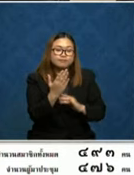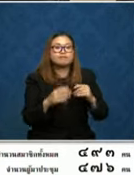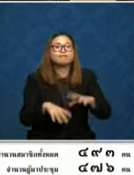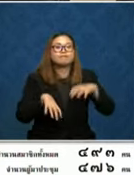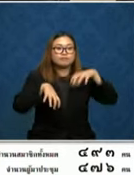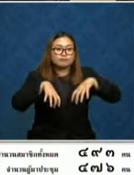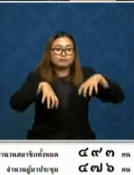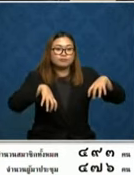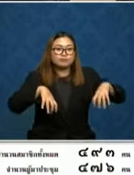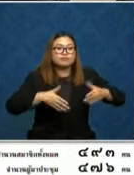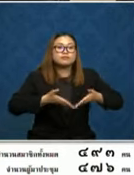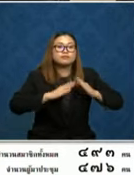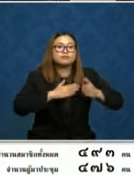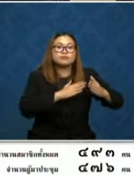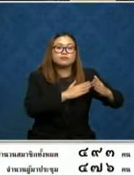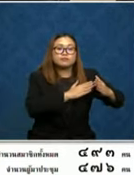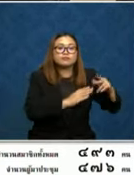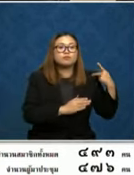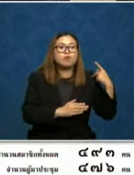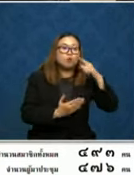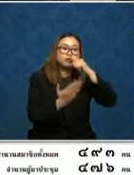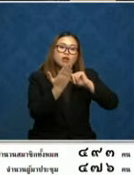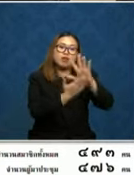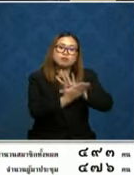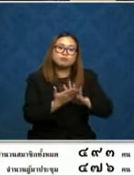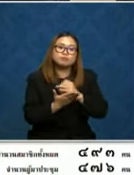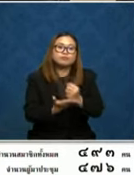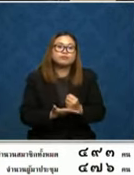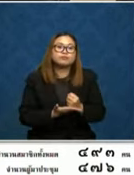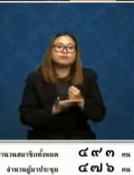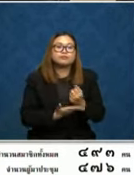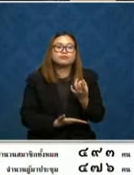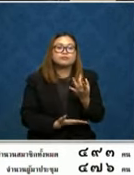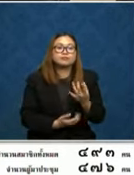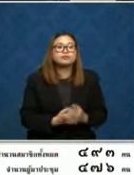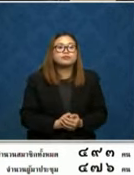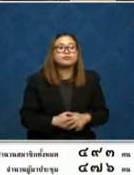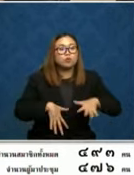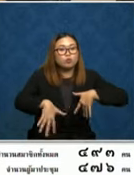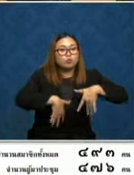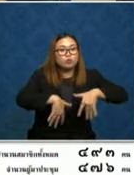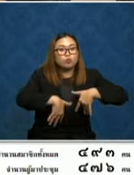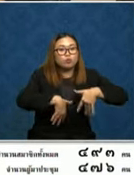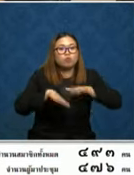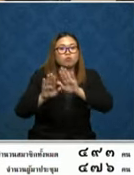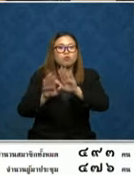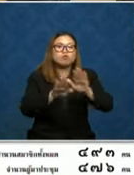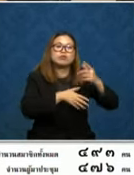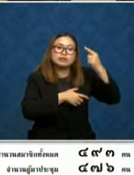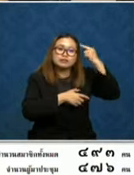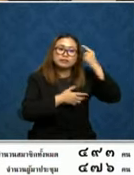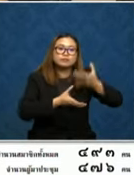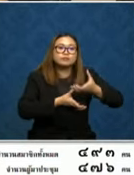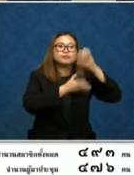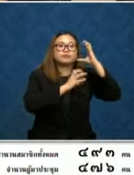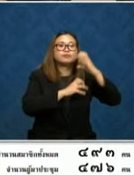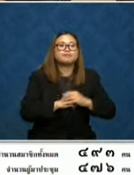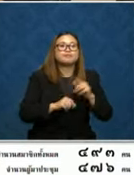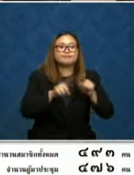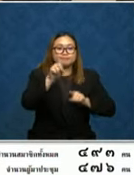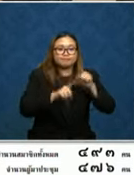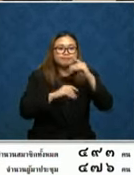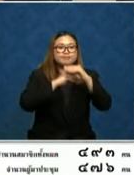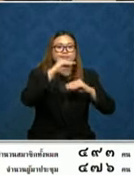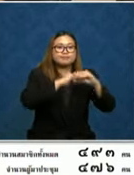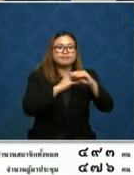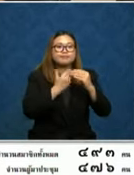จะได้เนี่ยจะเป็นอย่างไรนะครับก็ฝากนะครับพี่น้องประชาชนแล้วก็ฝากหน่วยงานทบทวนนะครับแล้วก็ติดตามโครงการอย่างใกล้